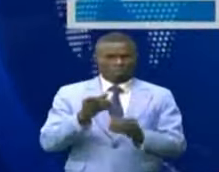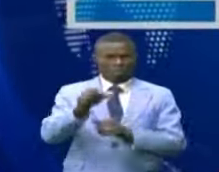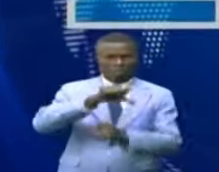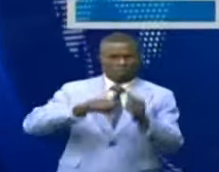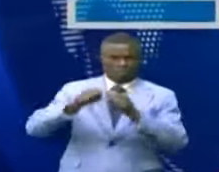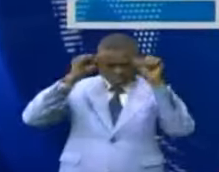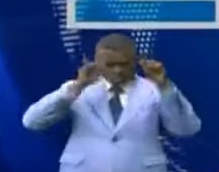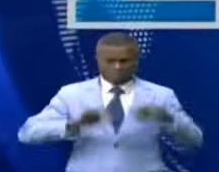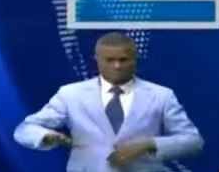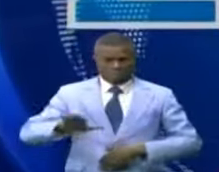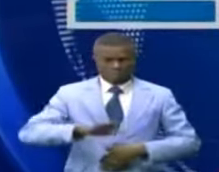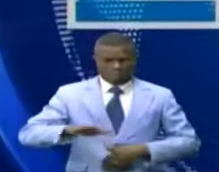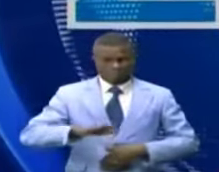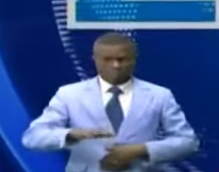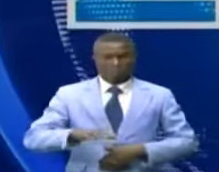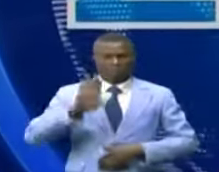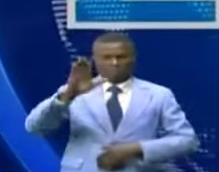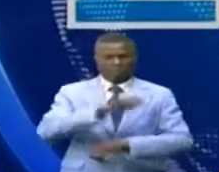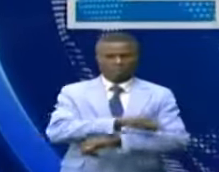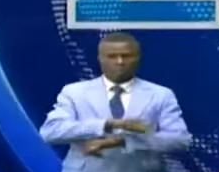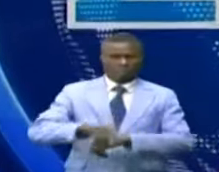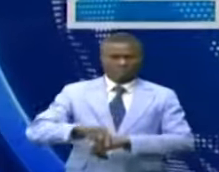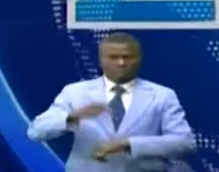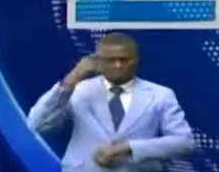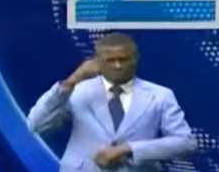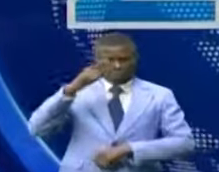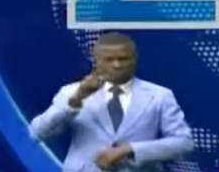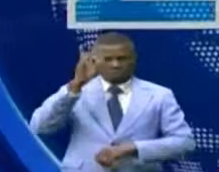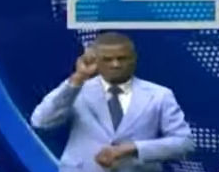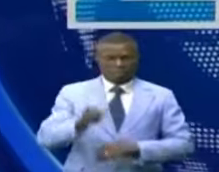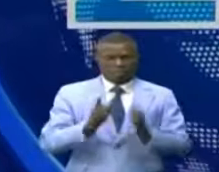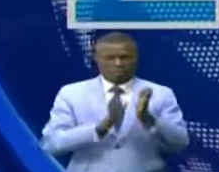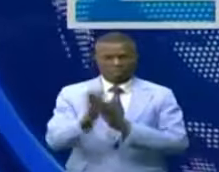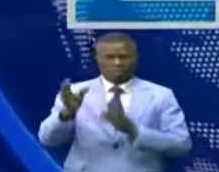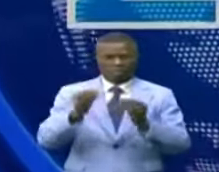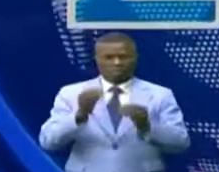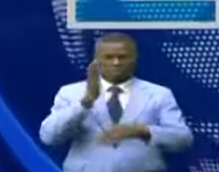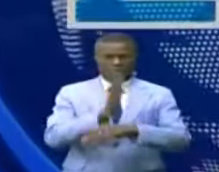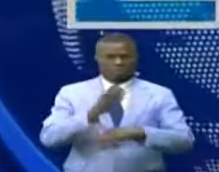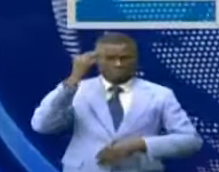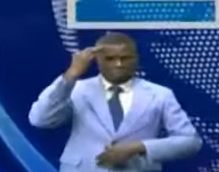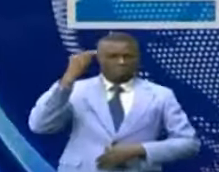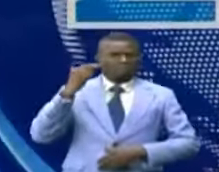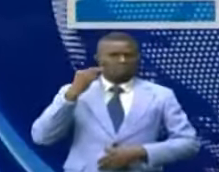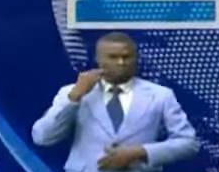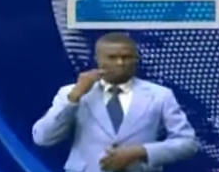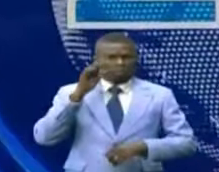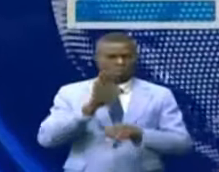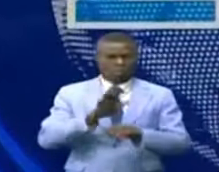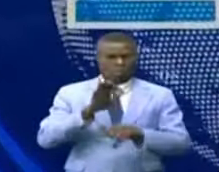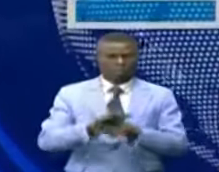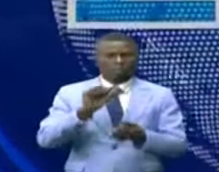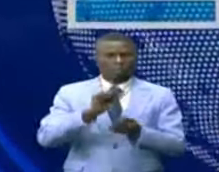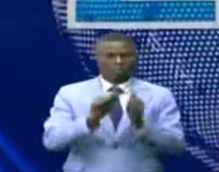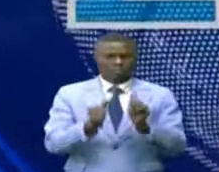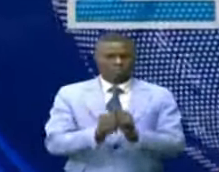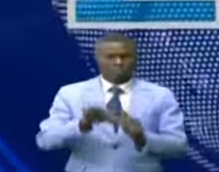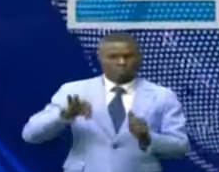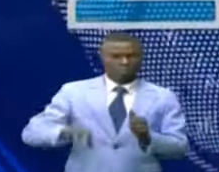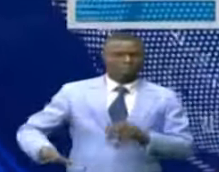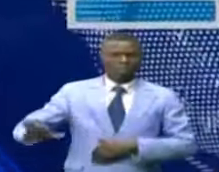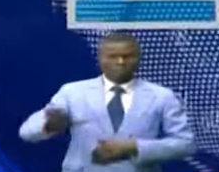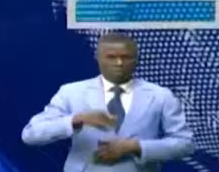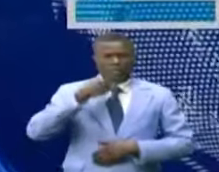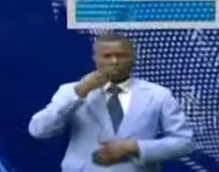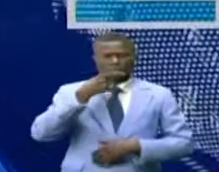de la République à la Cité de l'Union africaine pour la 115e réunion du Conseil des ministres. Plusieurs questions d'intérêt national ont